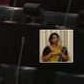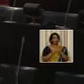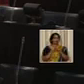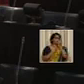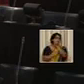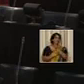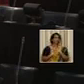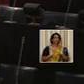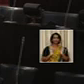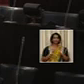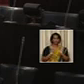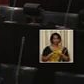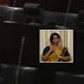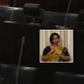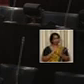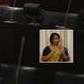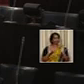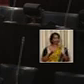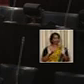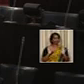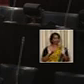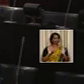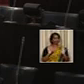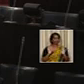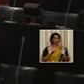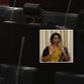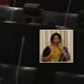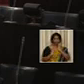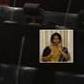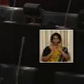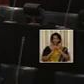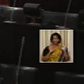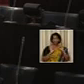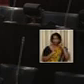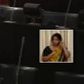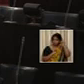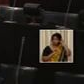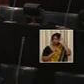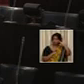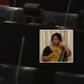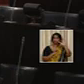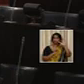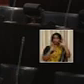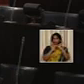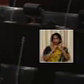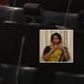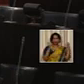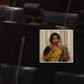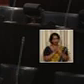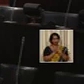पिरिनमल तियेन्ने एक तमई कारणाव हबै विदेश रक्षण एरटेदी करण सिधुन